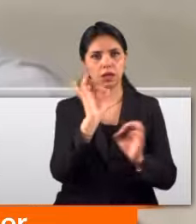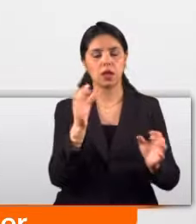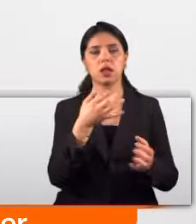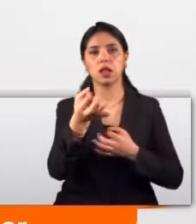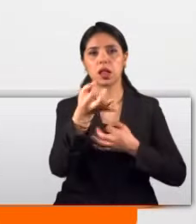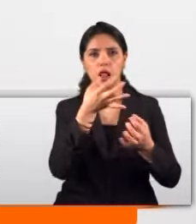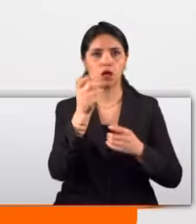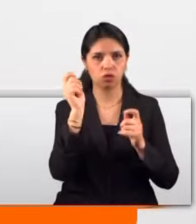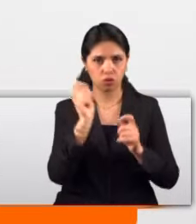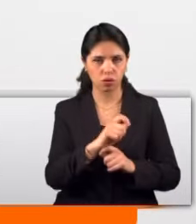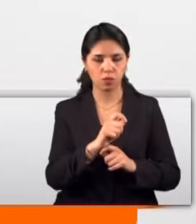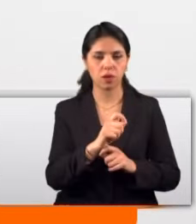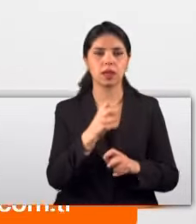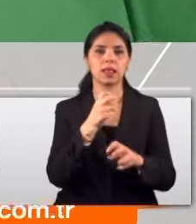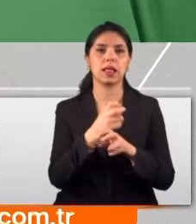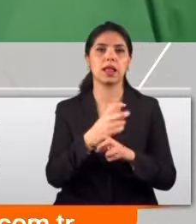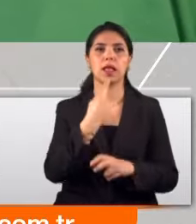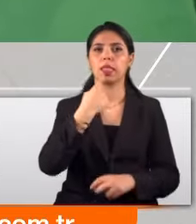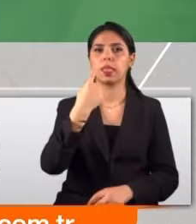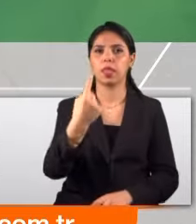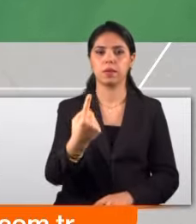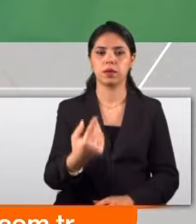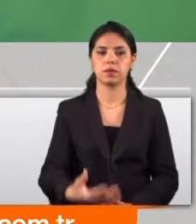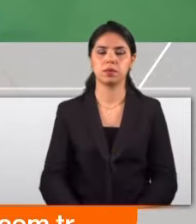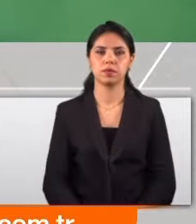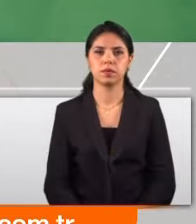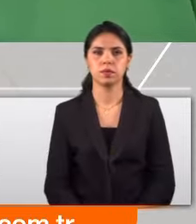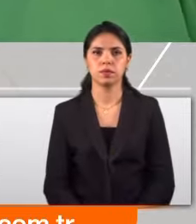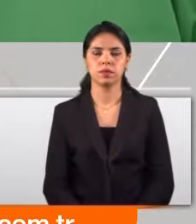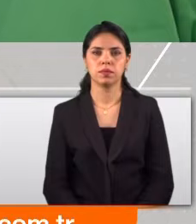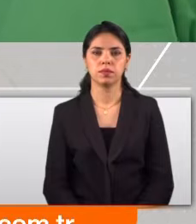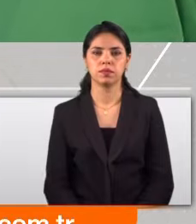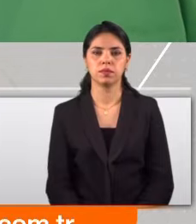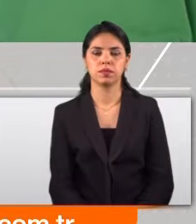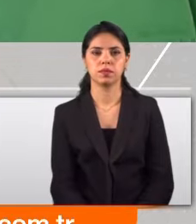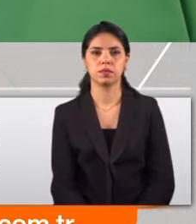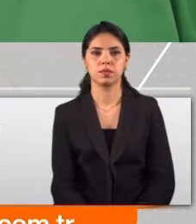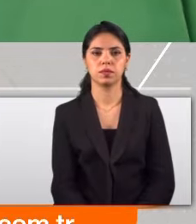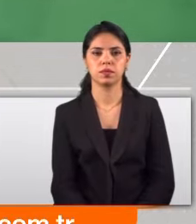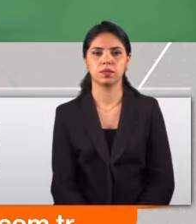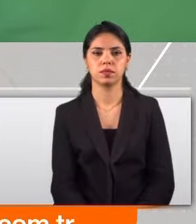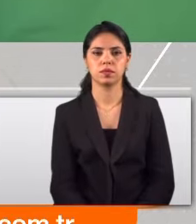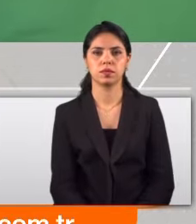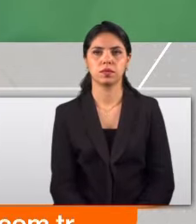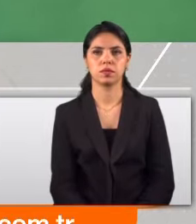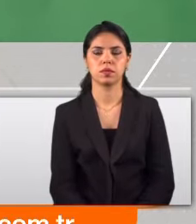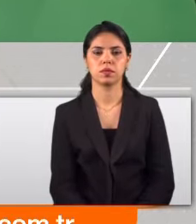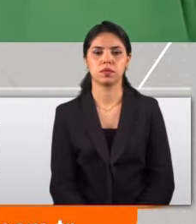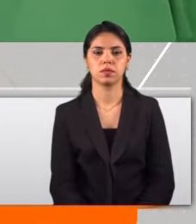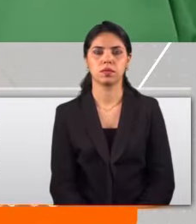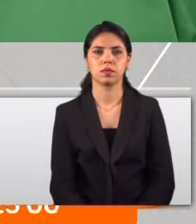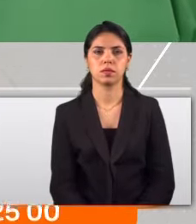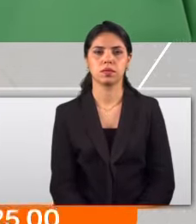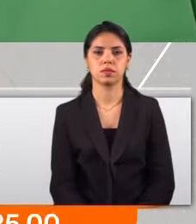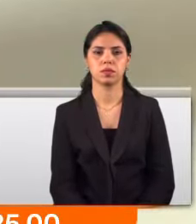sulandırıcı kullanmak oldukça tehlikeli. Eş, dost, akraba veya komşu önerisiyle değil, bunu bir hekim